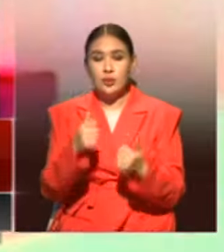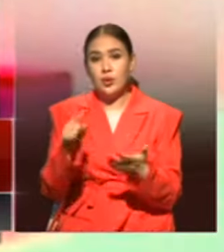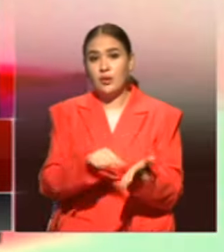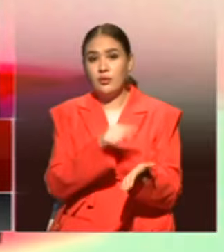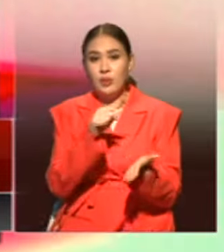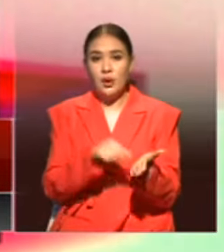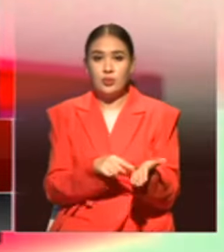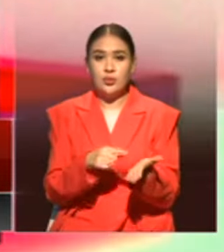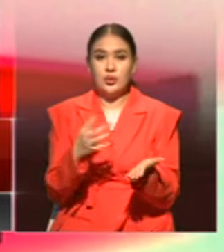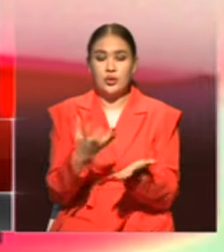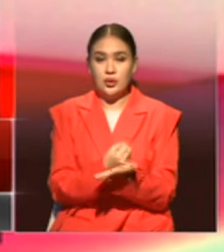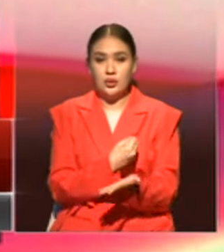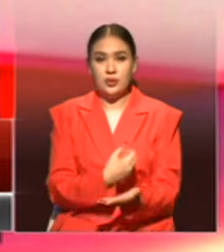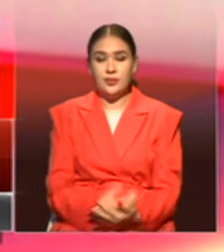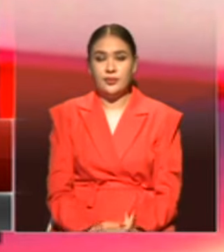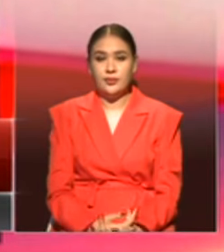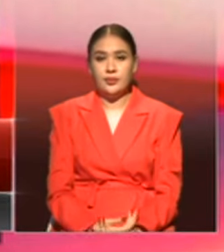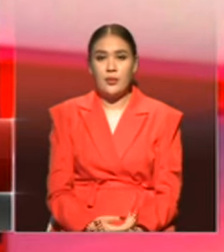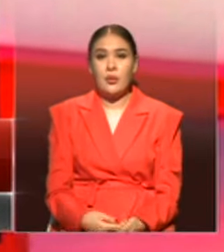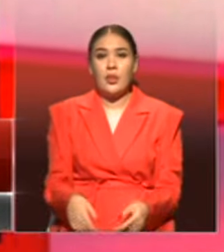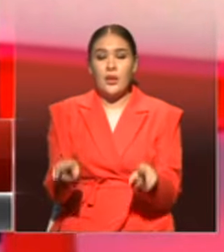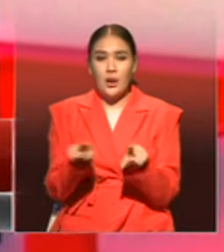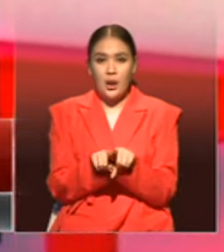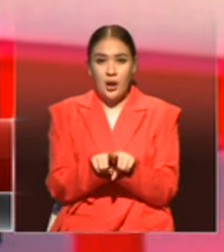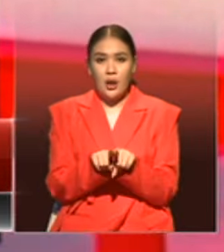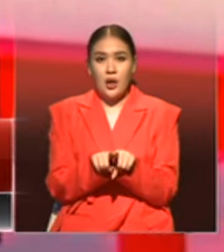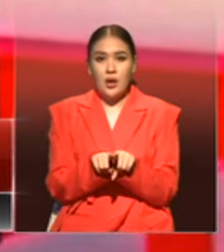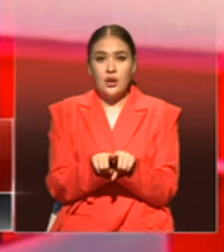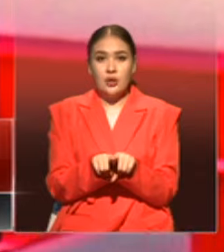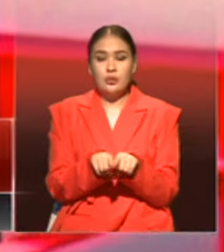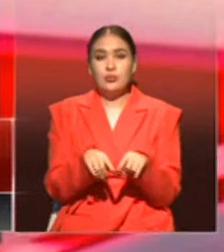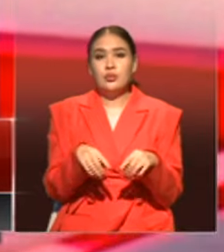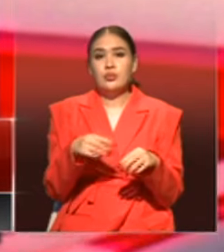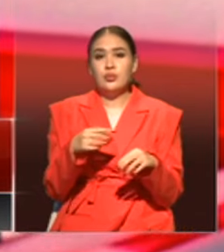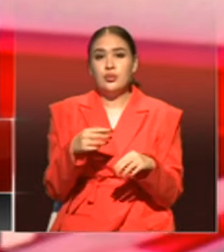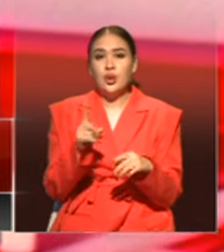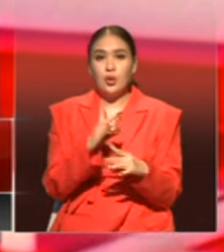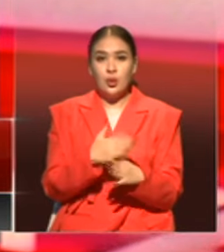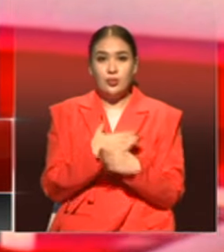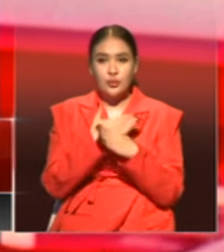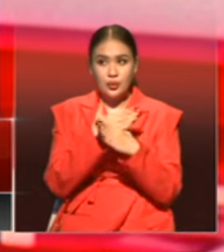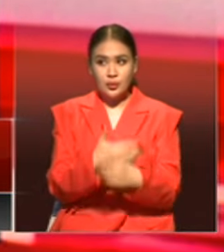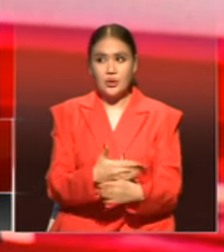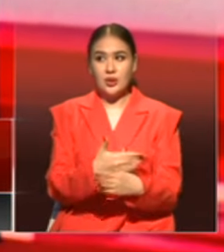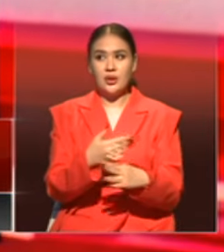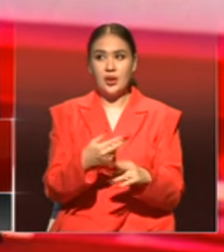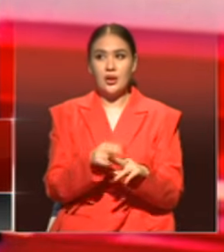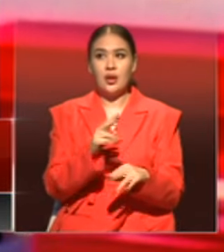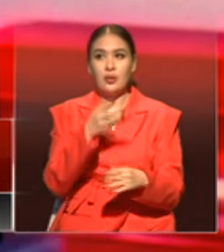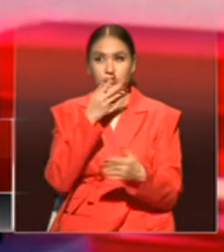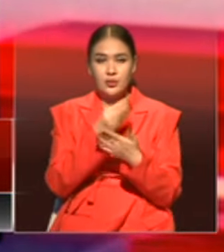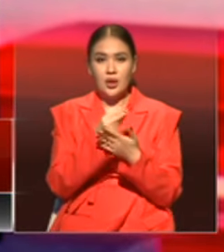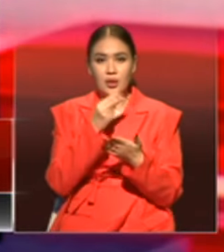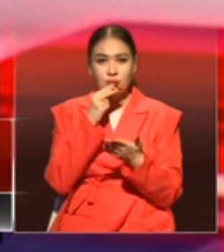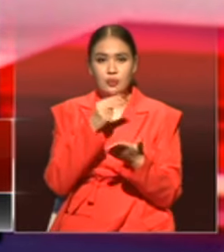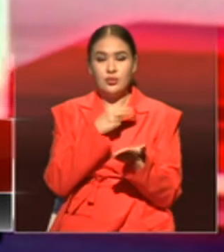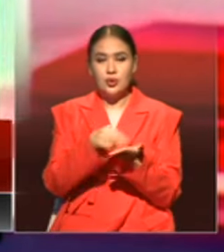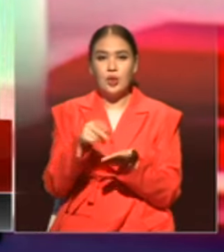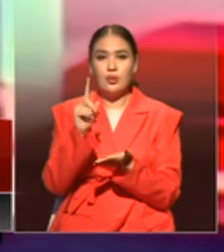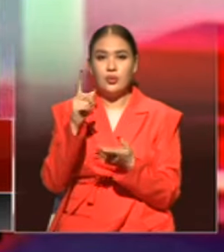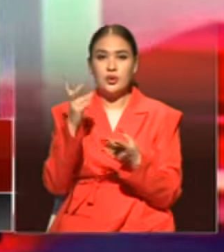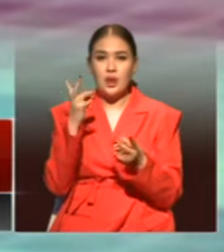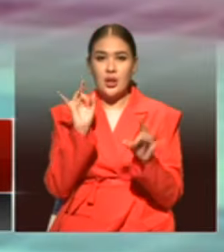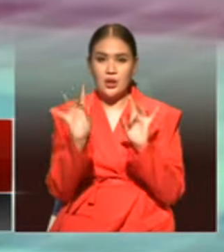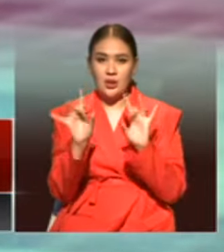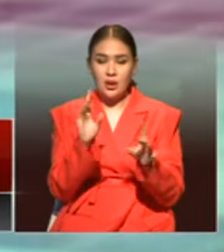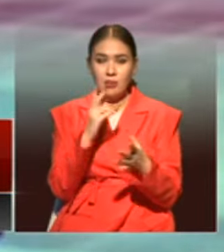бір фраза, иә. Айтпақшы, бұны хотя бы көмектесу үшін бізге біздің продуктымызды жарнамалау керек. Біздің компаниямыз,